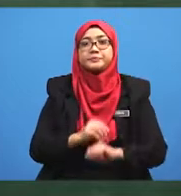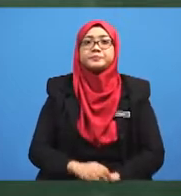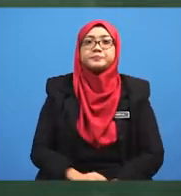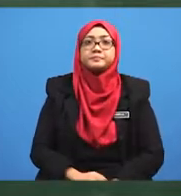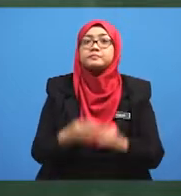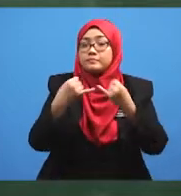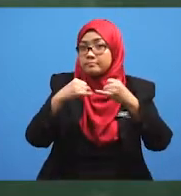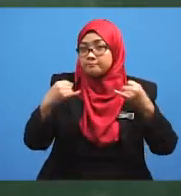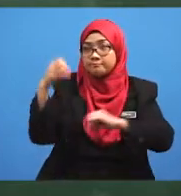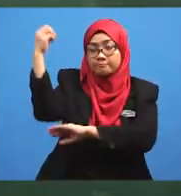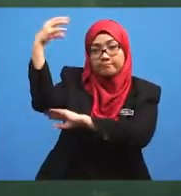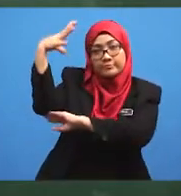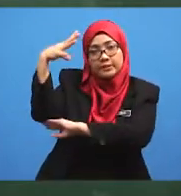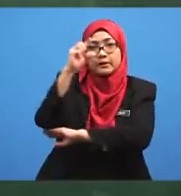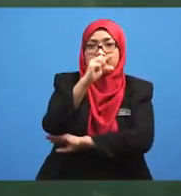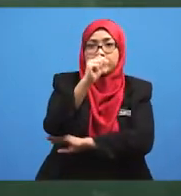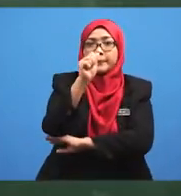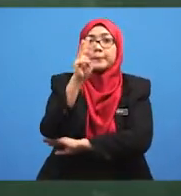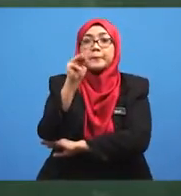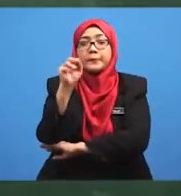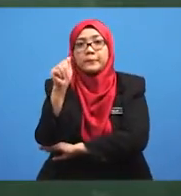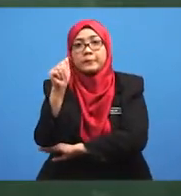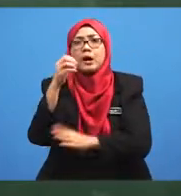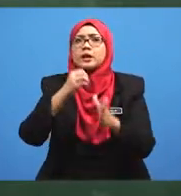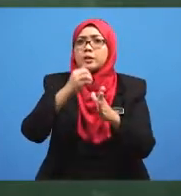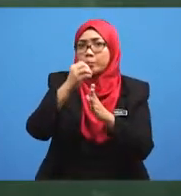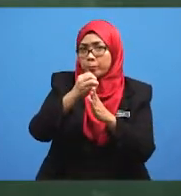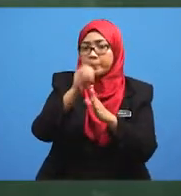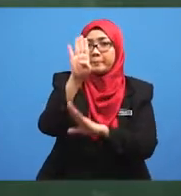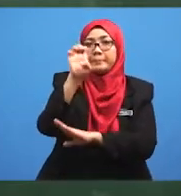Jenis sinaran. Gamma atau beta.